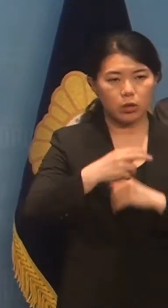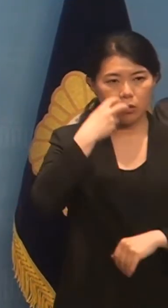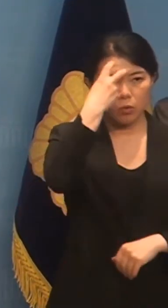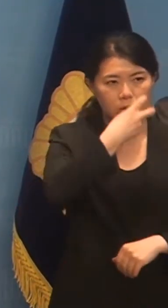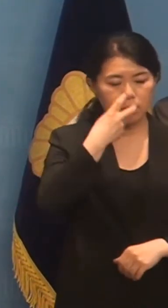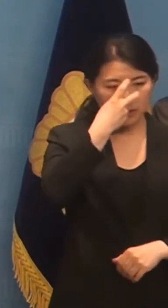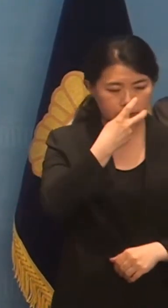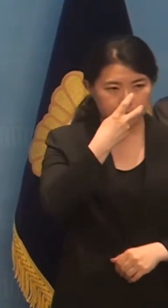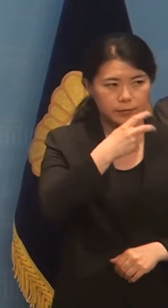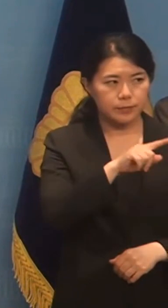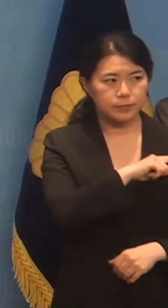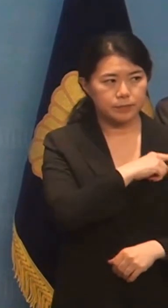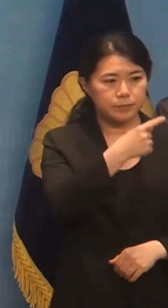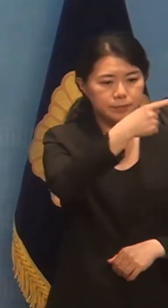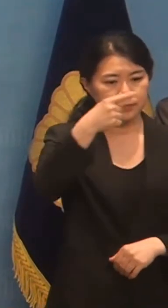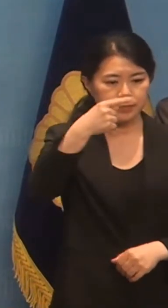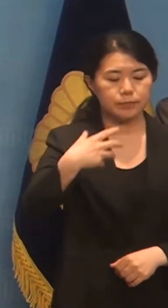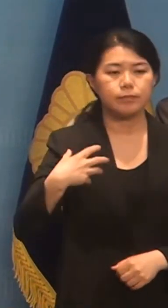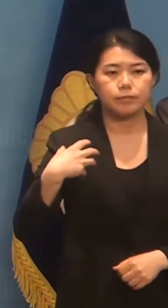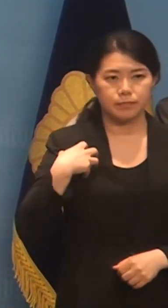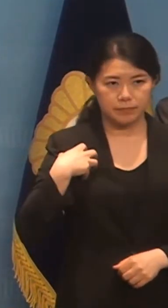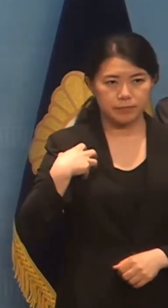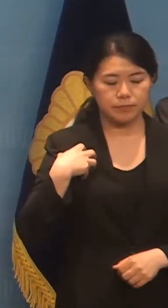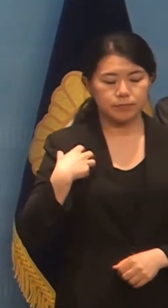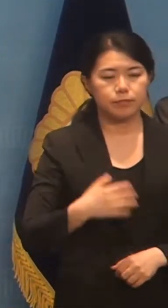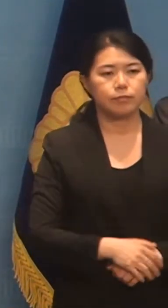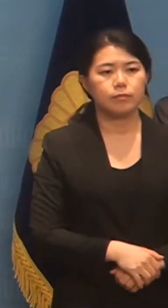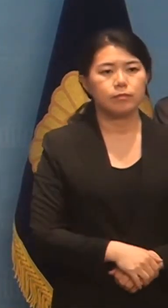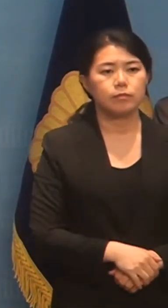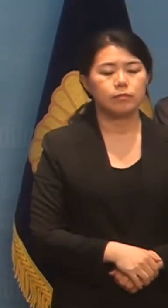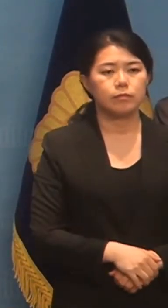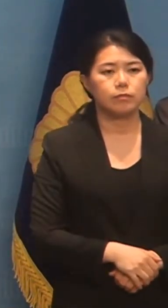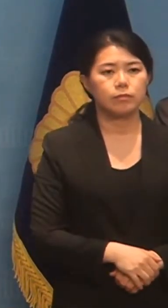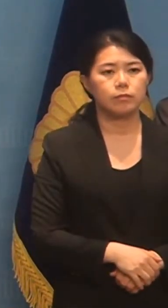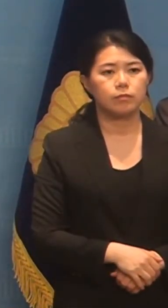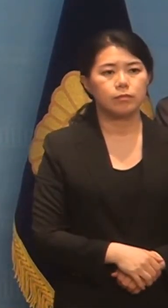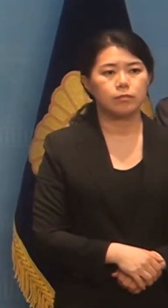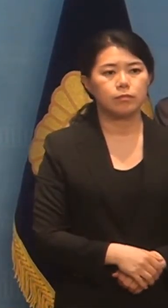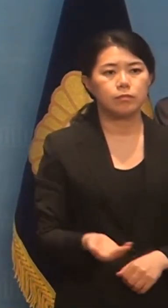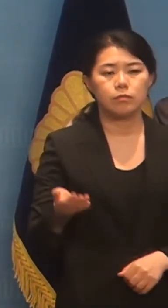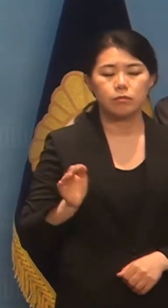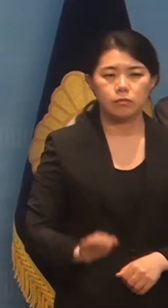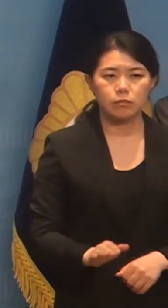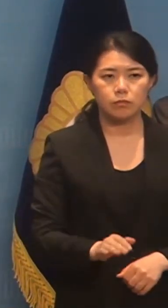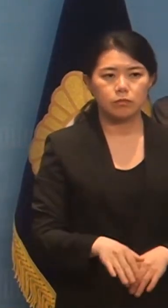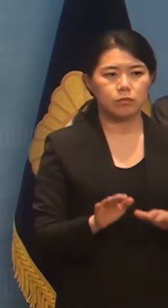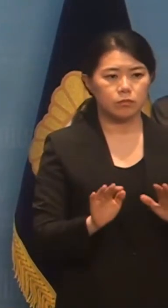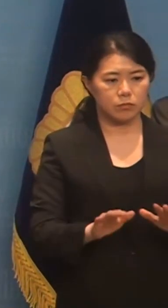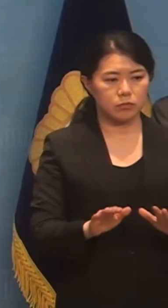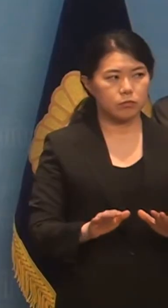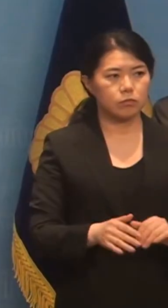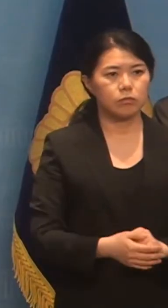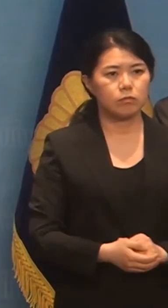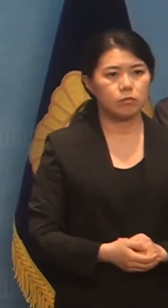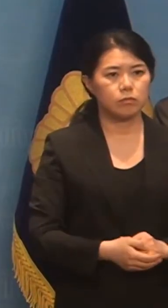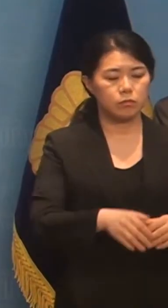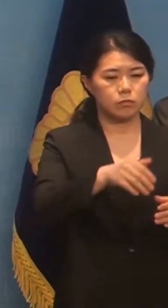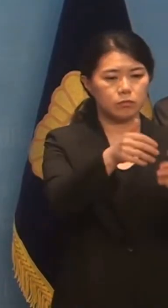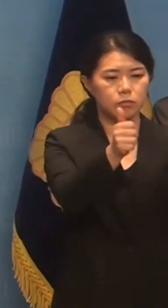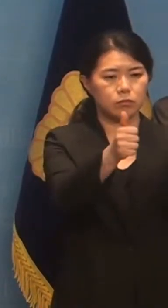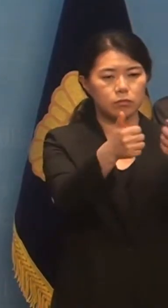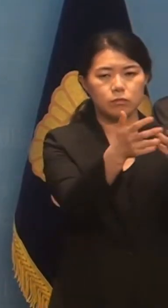관리가 가장 중요한 책무고 존재의 이유라고 생각합니다. 그럼에도 불구하고 작금의